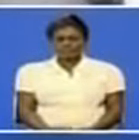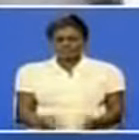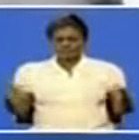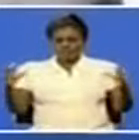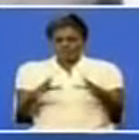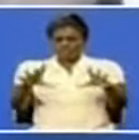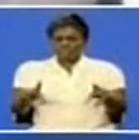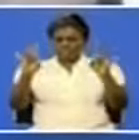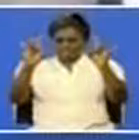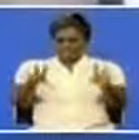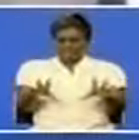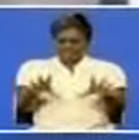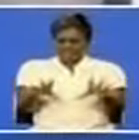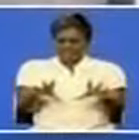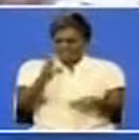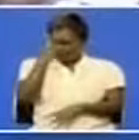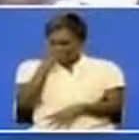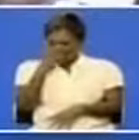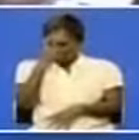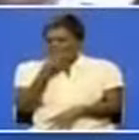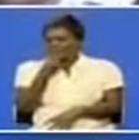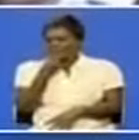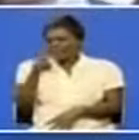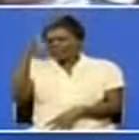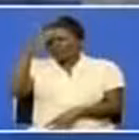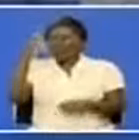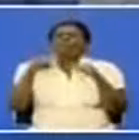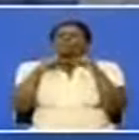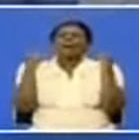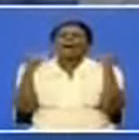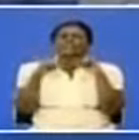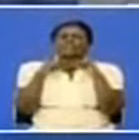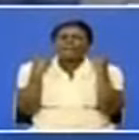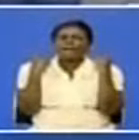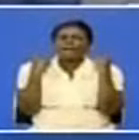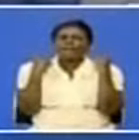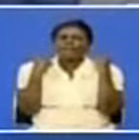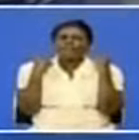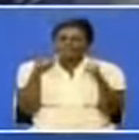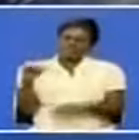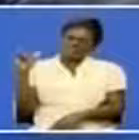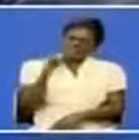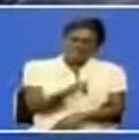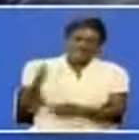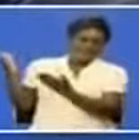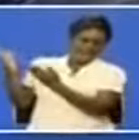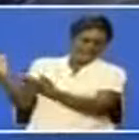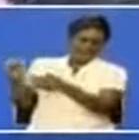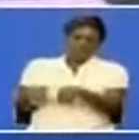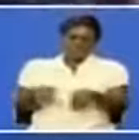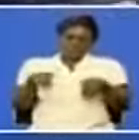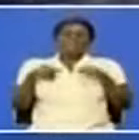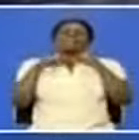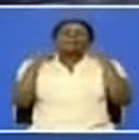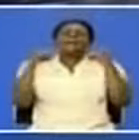Wakazi wa Kitengela wamekuwa wakimvizia jamaa mmoja ambaye wamemfahamu kama mchungaji afike nyumbani. Wamekuwa wakishinda hapa wakimsubiri ili